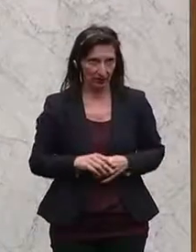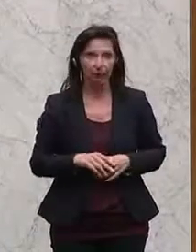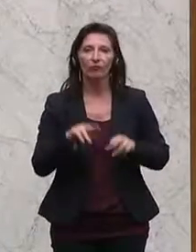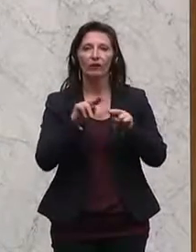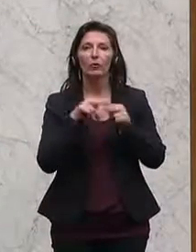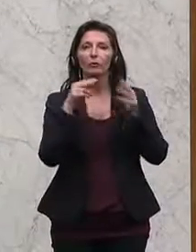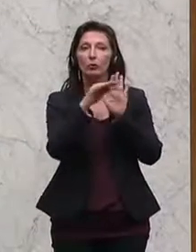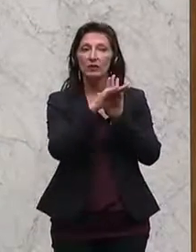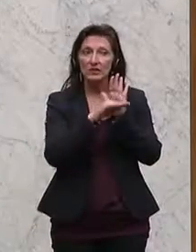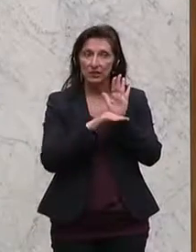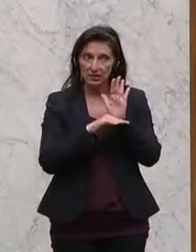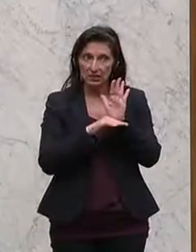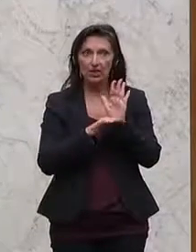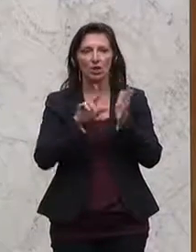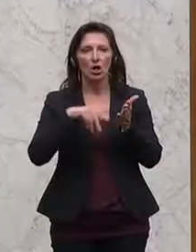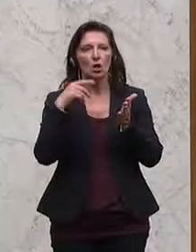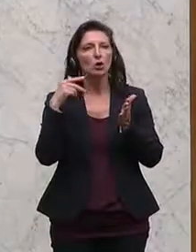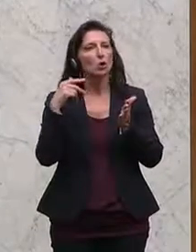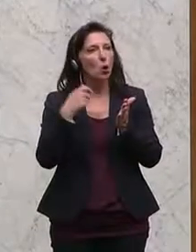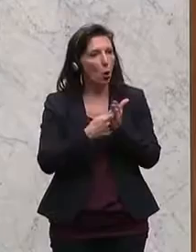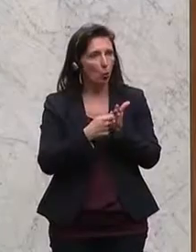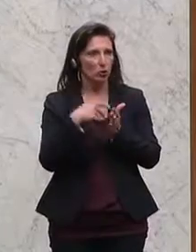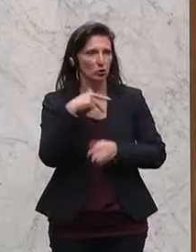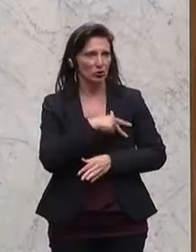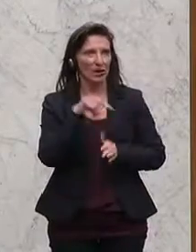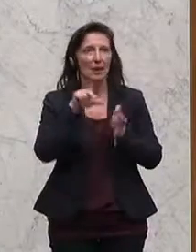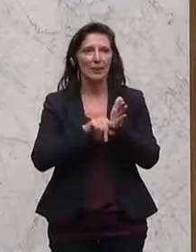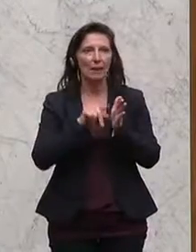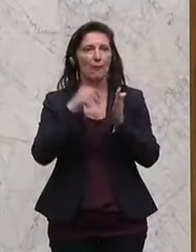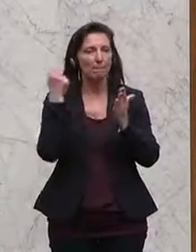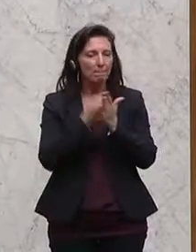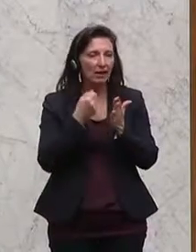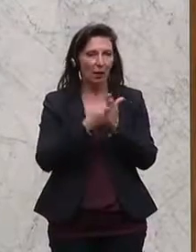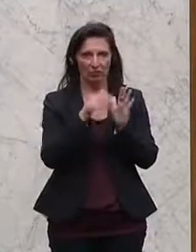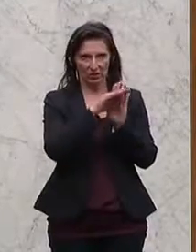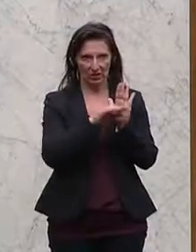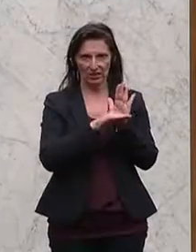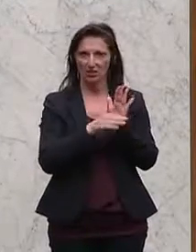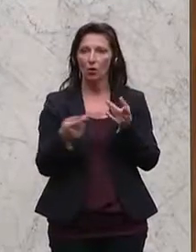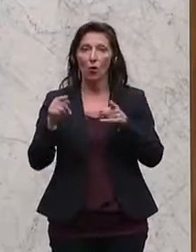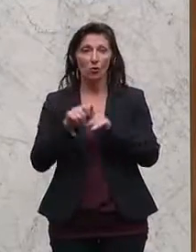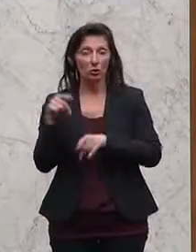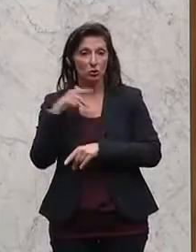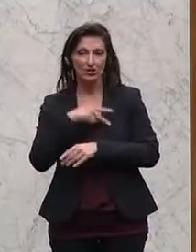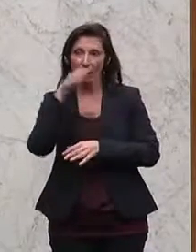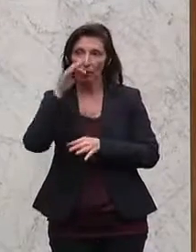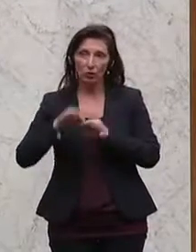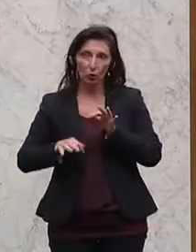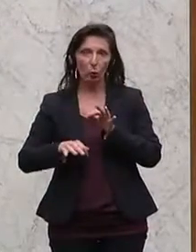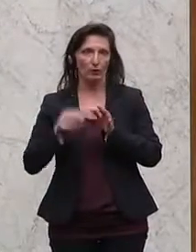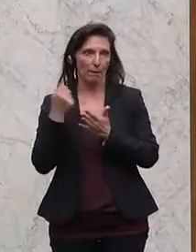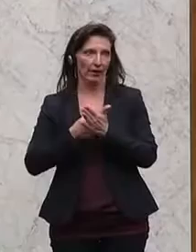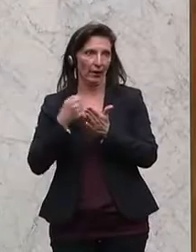die Politik in den vergangenen Jahren strenge gesetzliche Regelungen beschlossen. Nun werden die Schrauben für die Transportbranche allerdings wieder